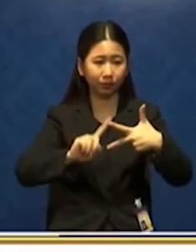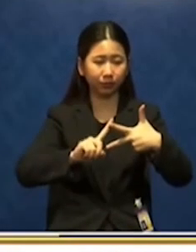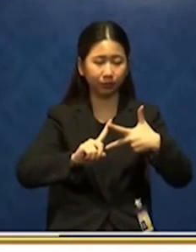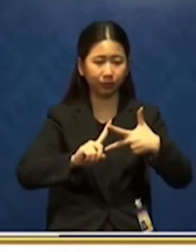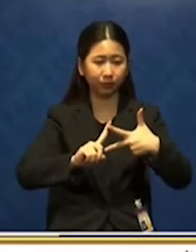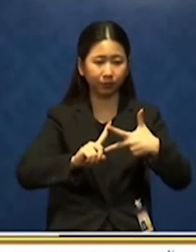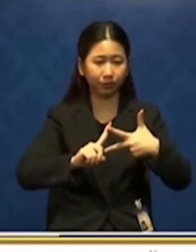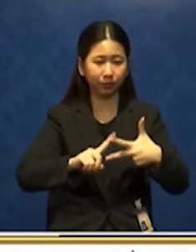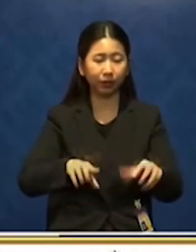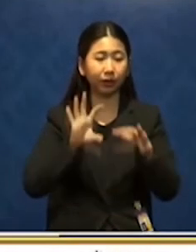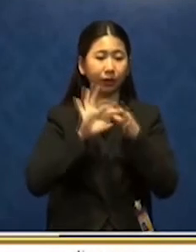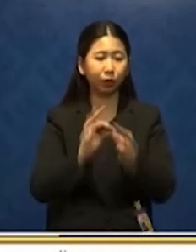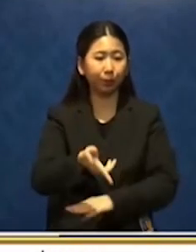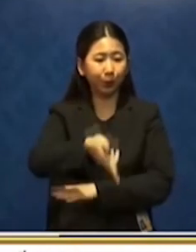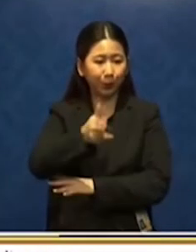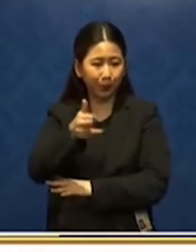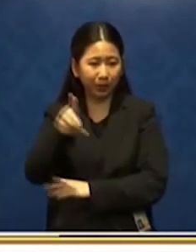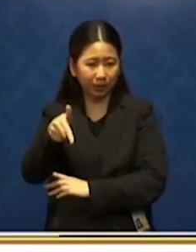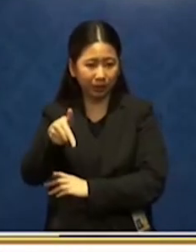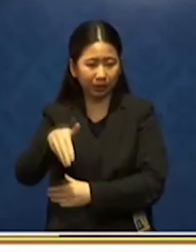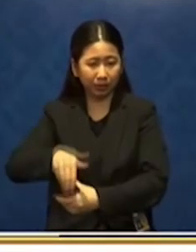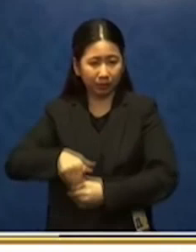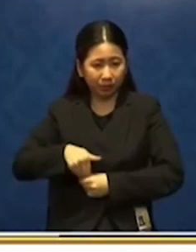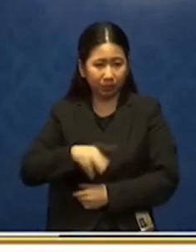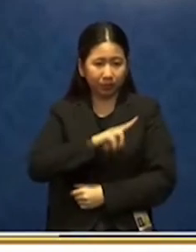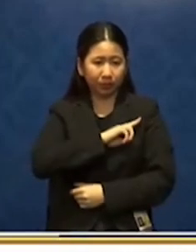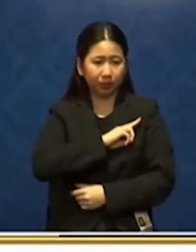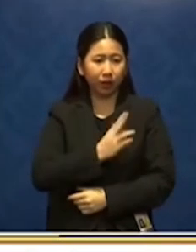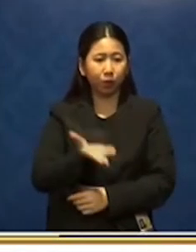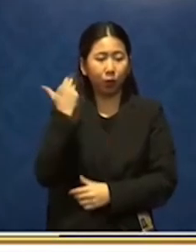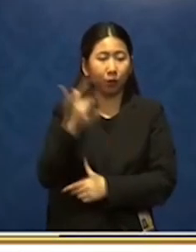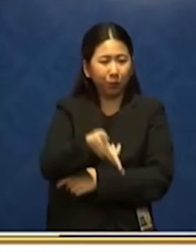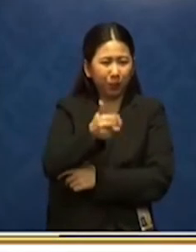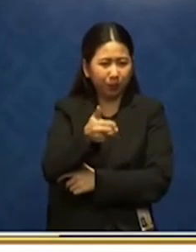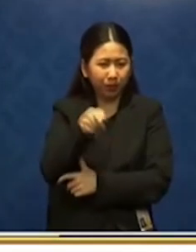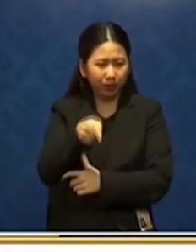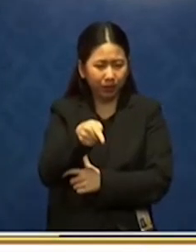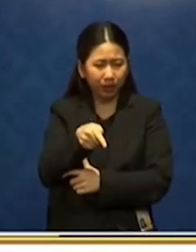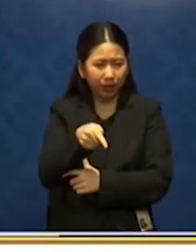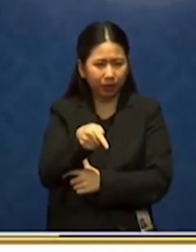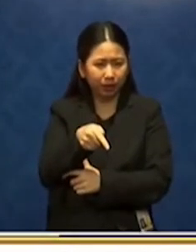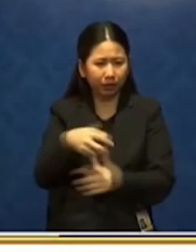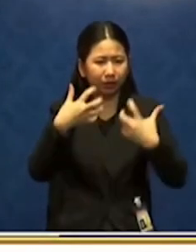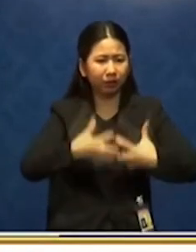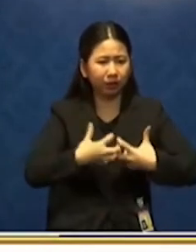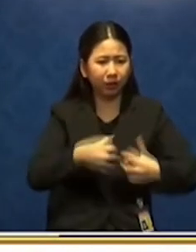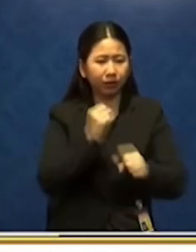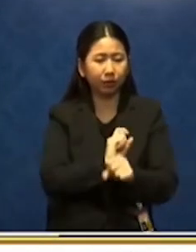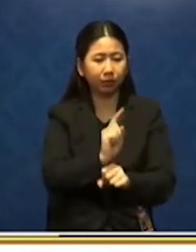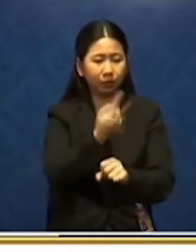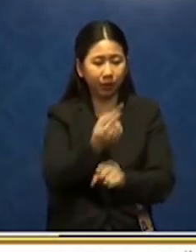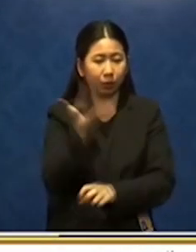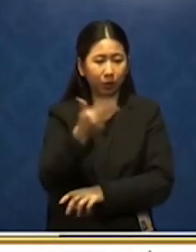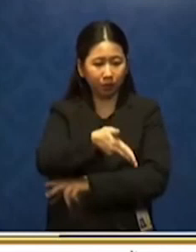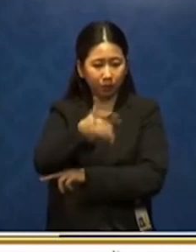การครอบครองอาวุธปืนแม้ปืนที่ถูกใช้ก่อเหตุเมื่อวานนี้เป็นปืนดัดแปลงแต่การที่ประเทศไทยนั้นมีอัตราผู้เสียชีวิตจาก